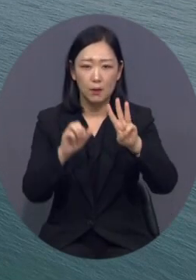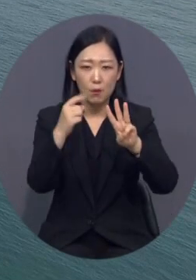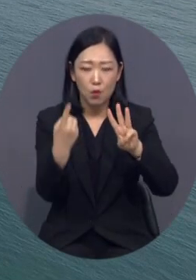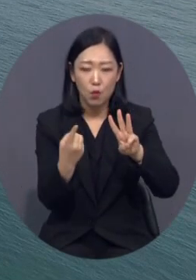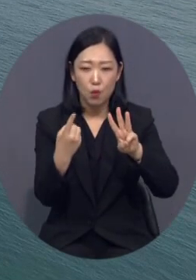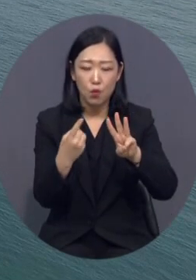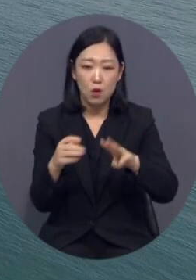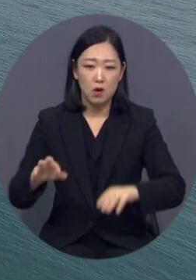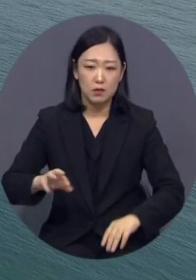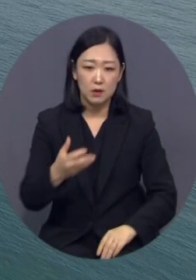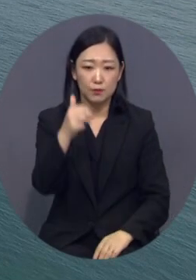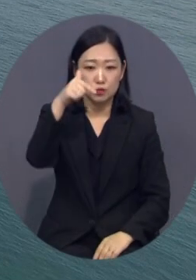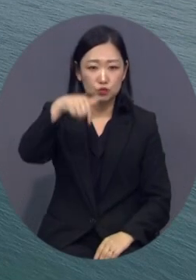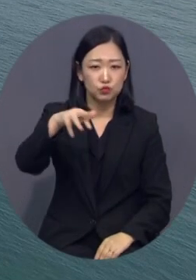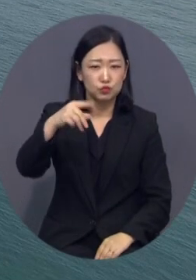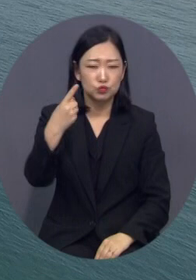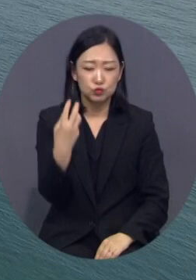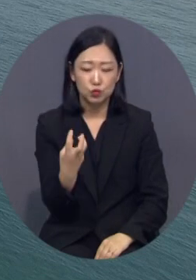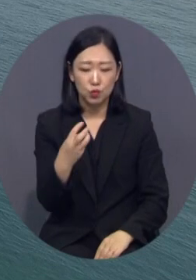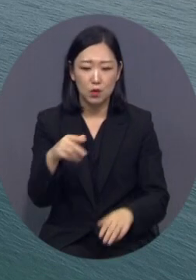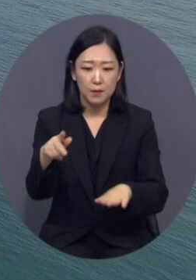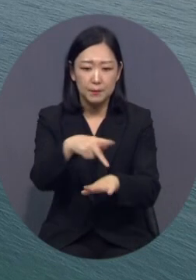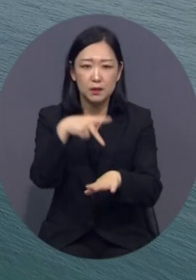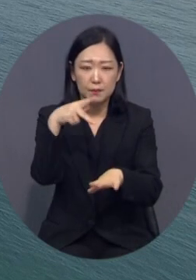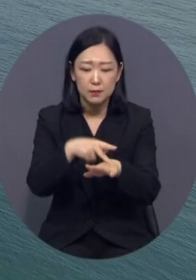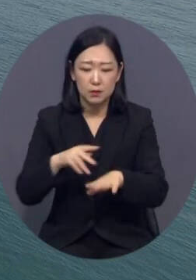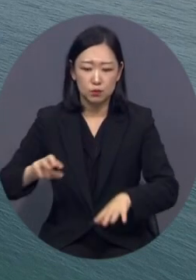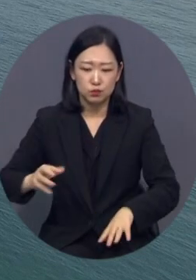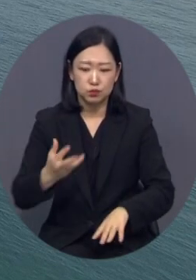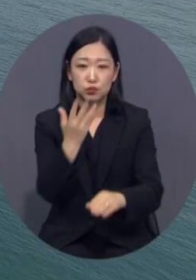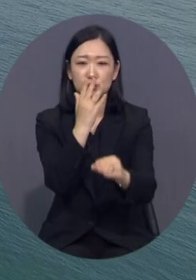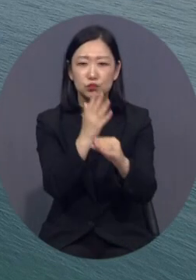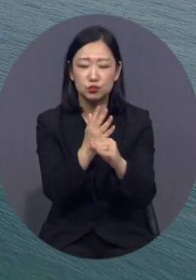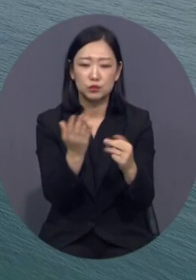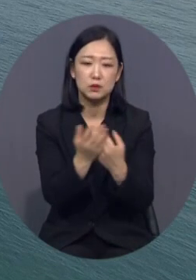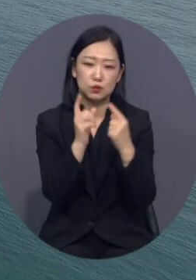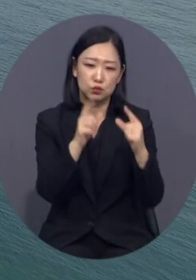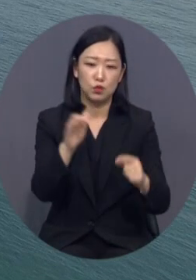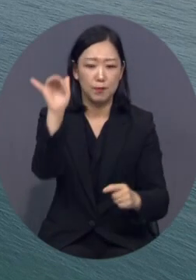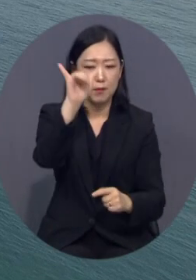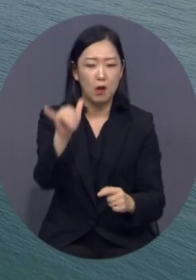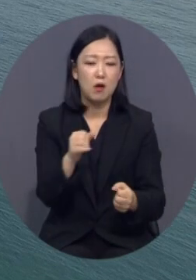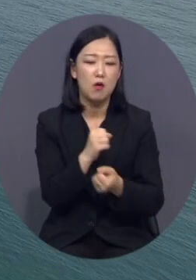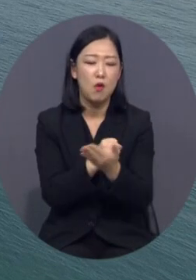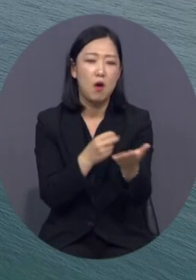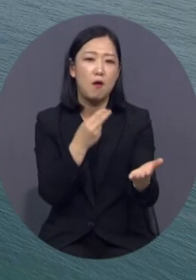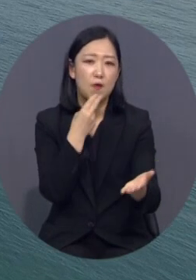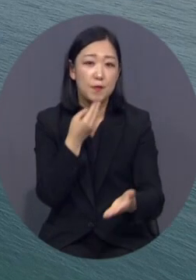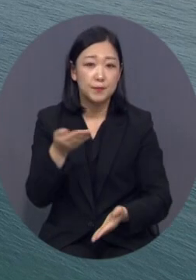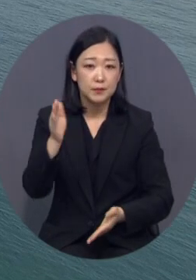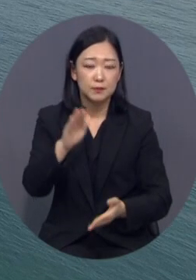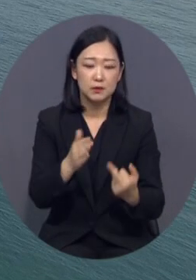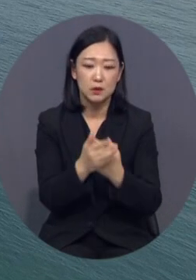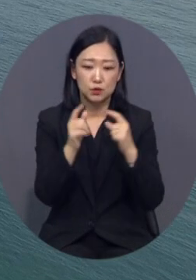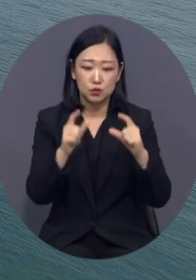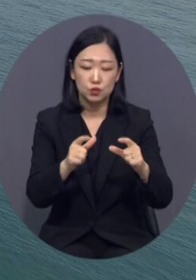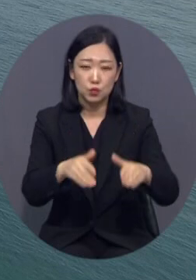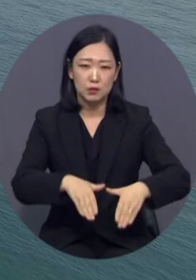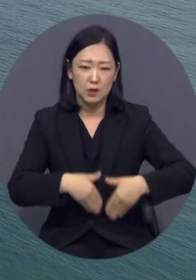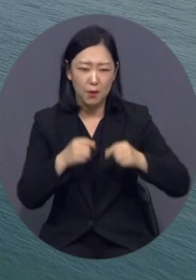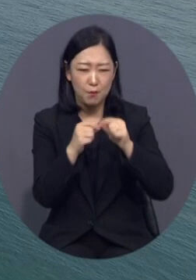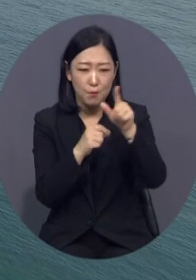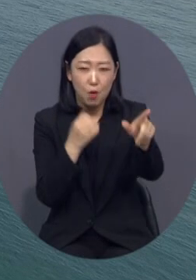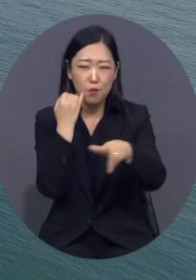태풍 구출이 필리핀 동쪽도근 해상에서 북상하고 있는데요 제주와 한반도의 영향은 없겠지만 현재의 제주도 남쪽